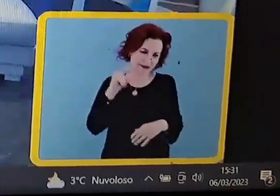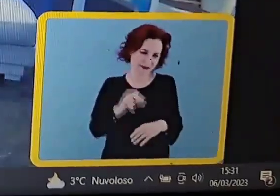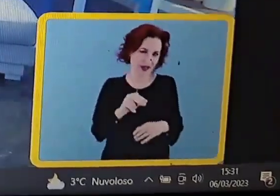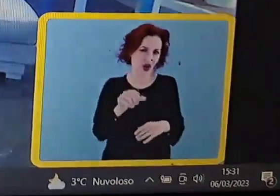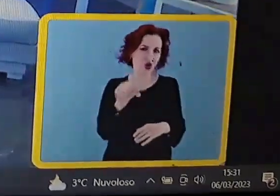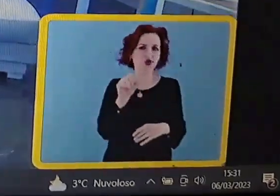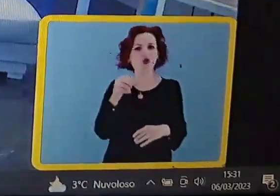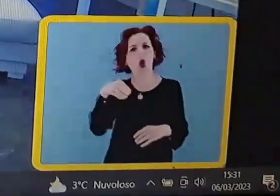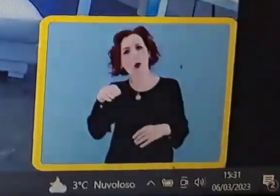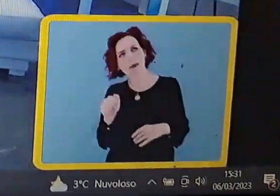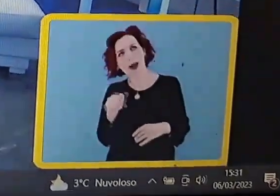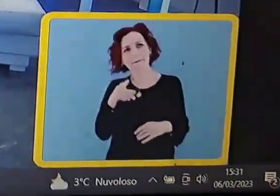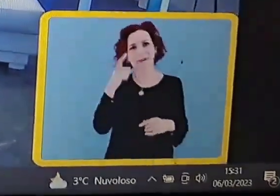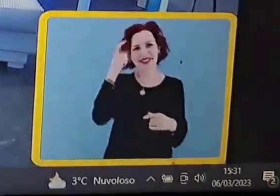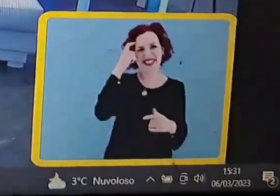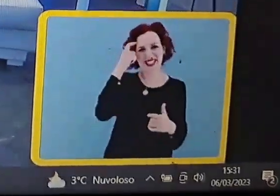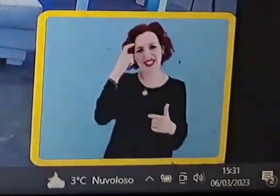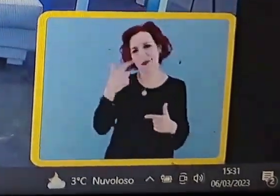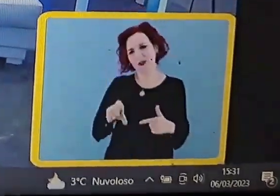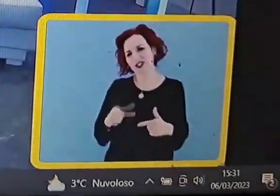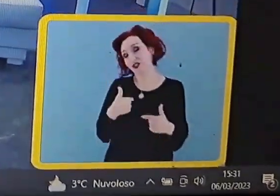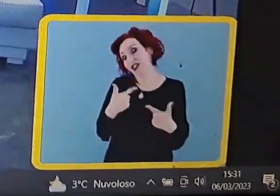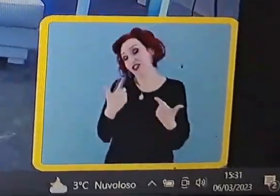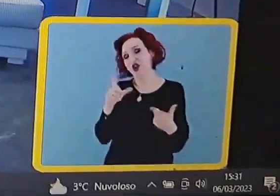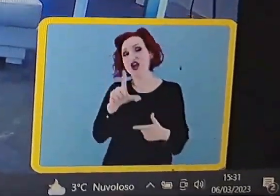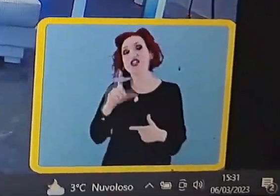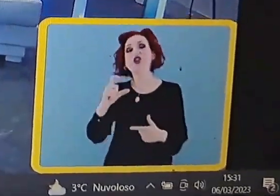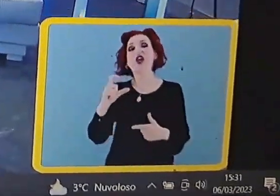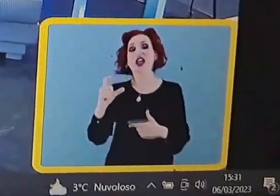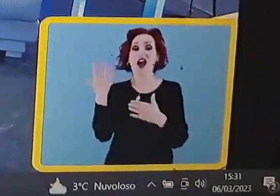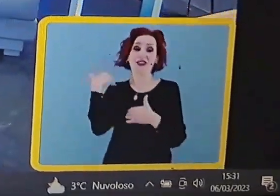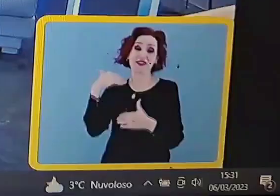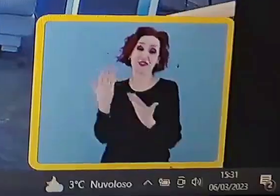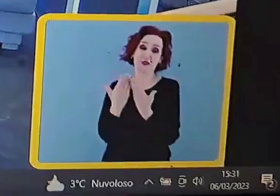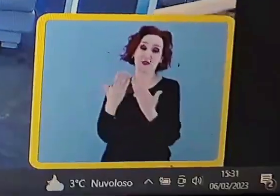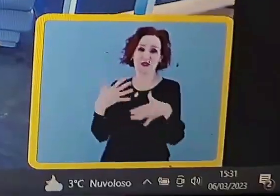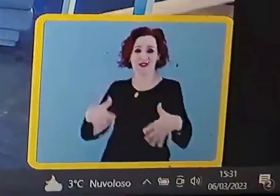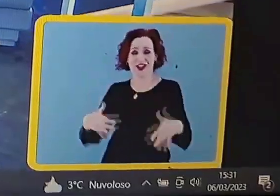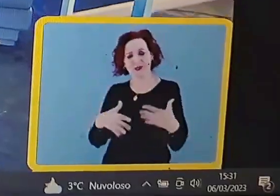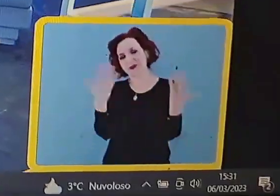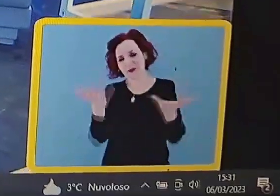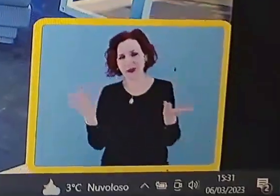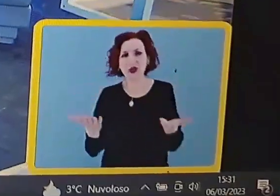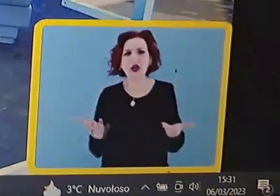liceo classico. E allora che cosa succede? Che si parla di